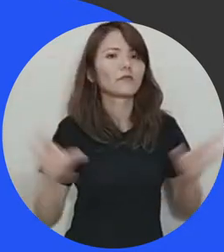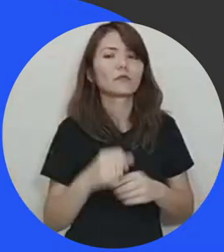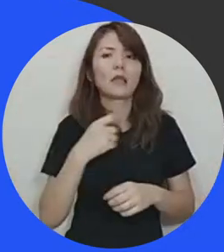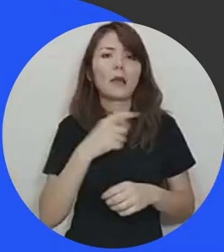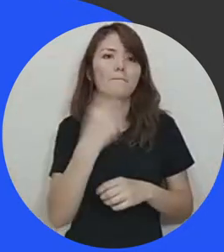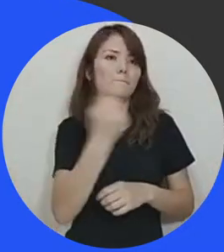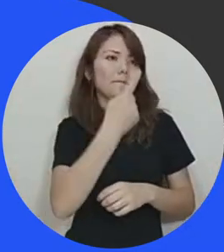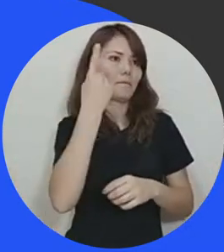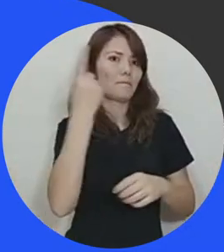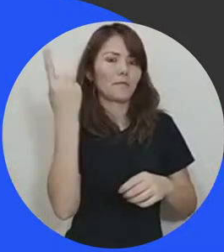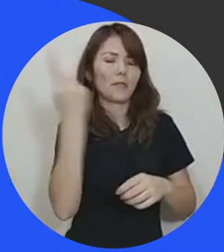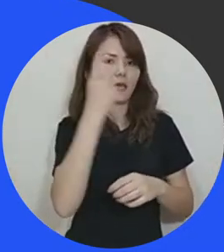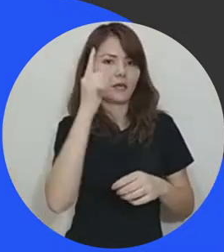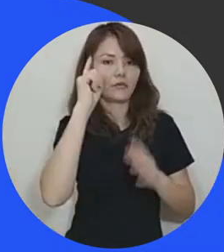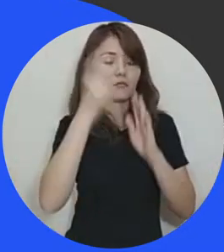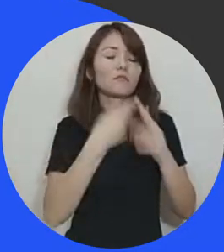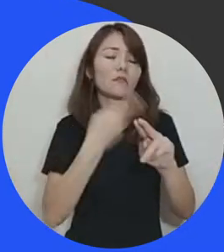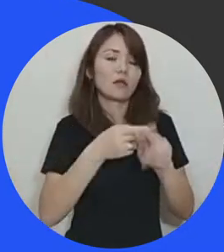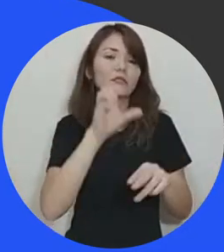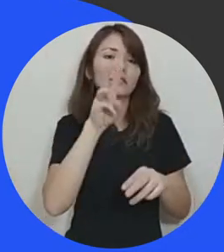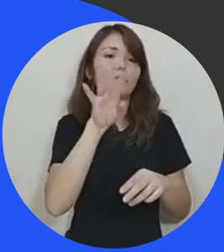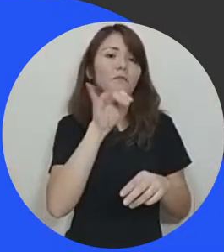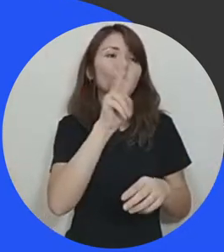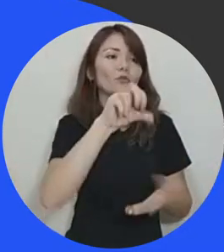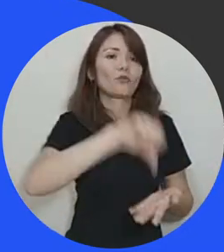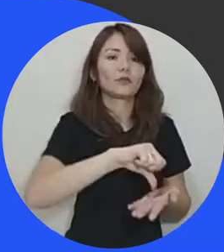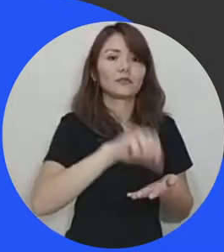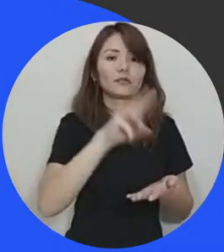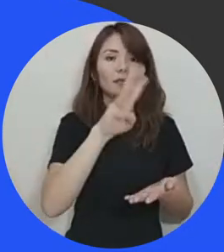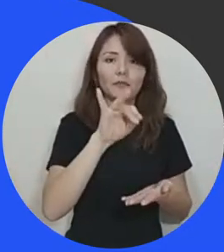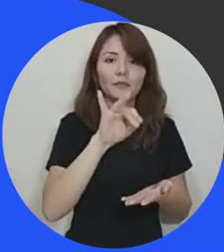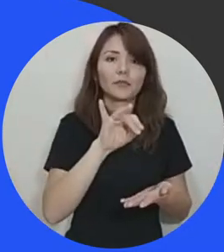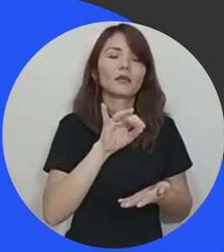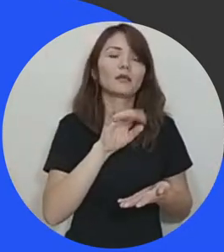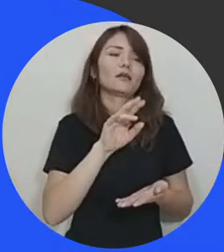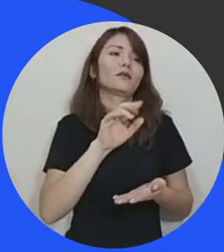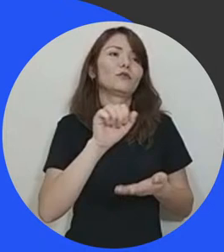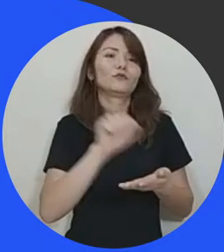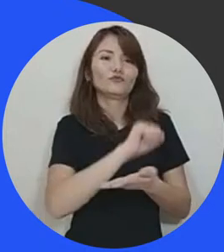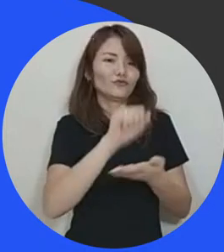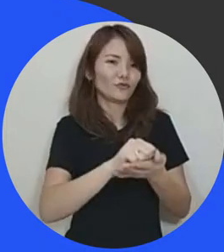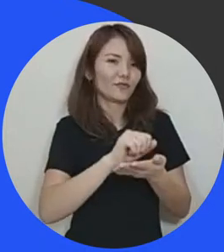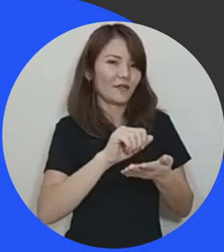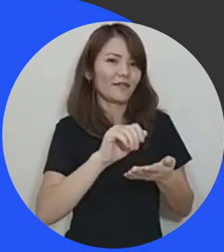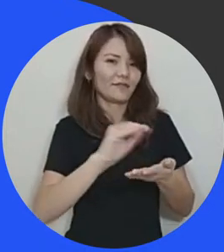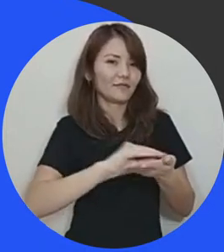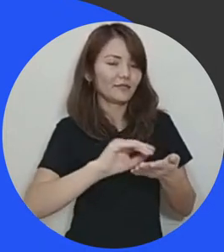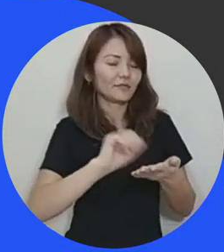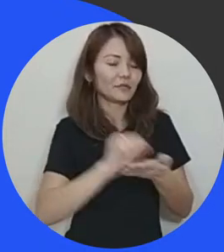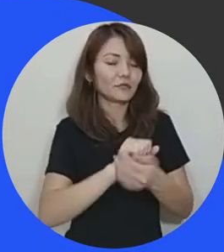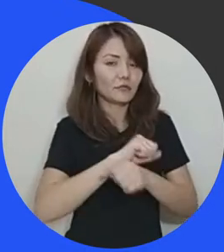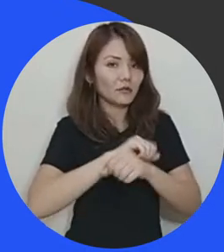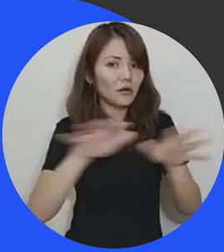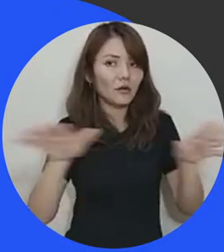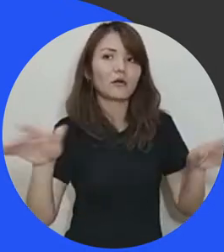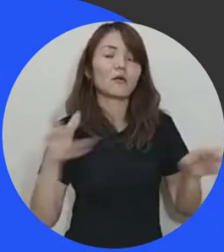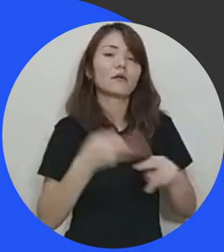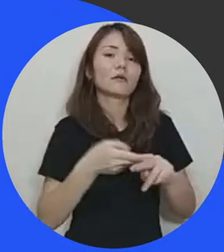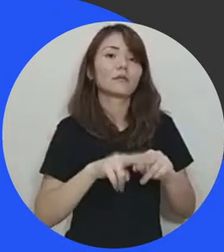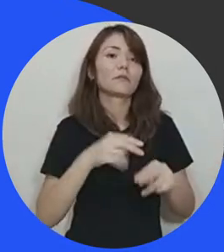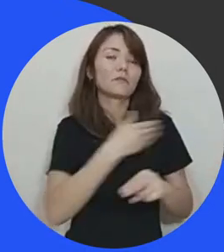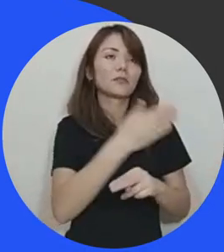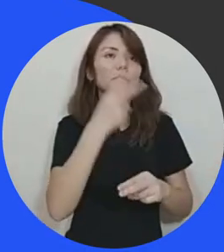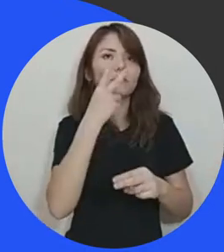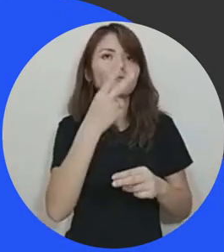конечно, представители средств массовой информации, наши уважаемые журналисты. И мы поговорим о важной теме, какое большое